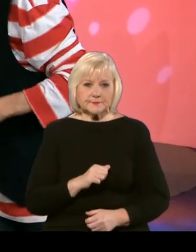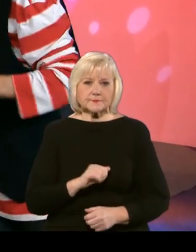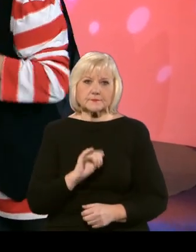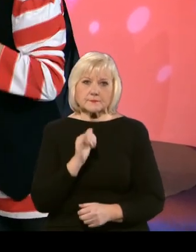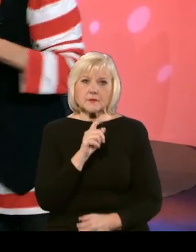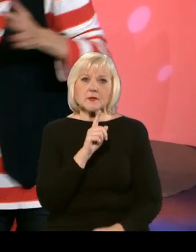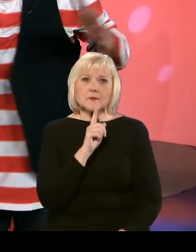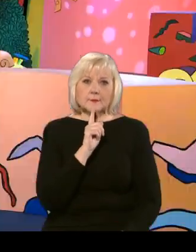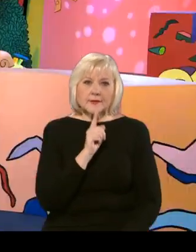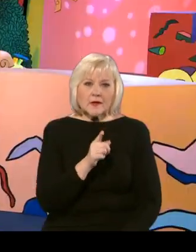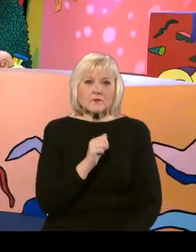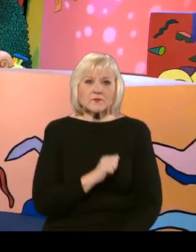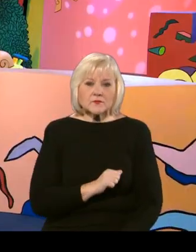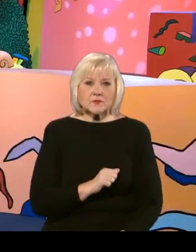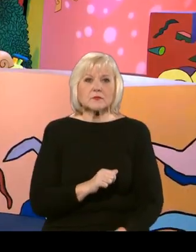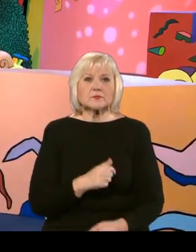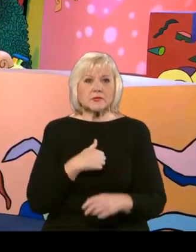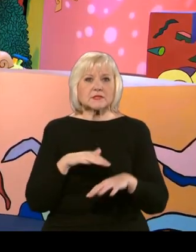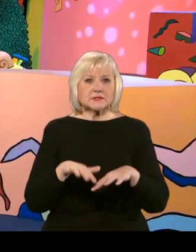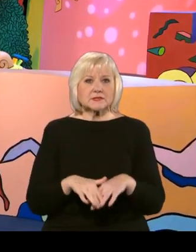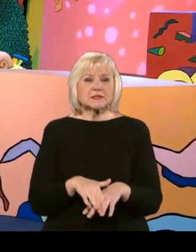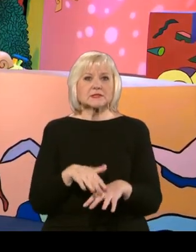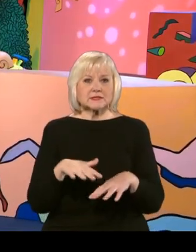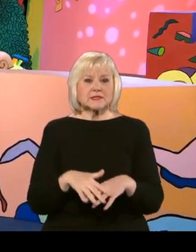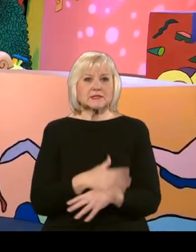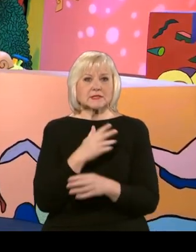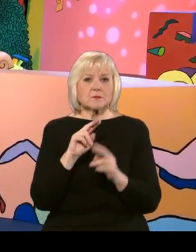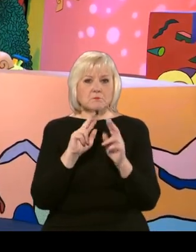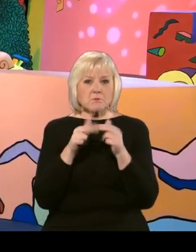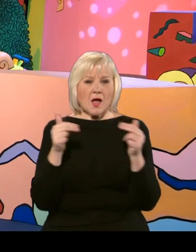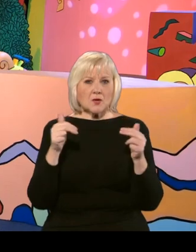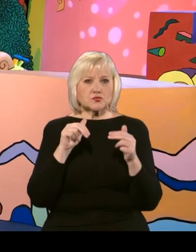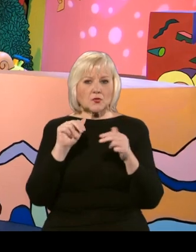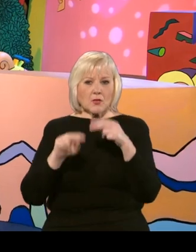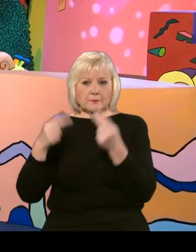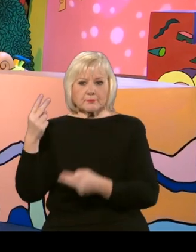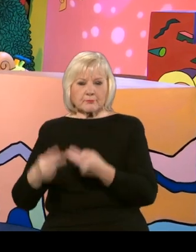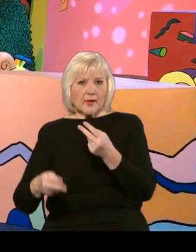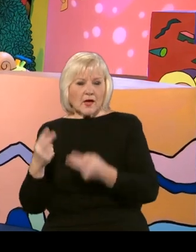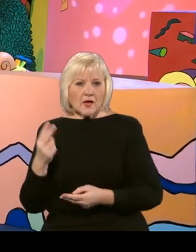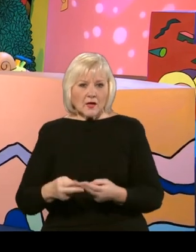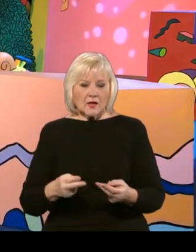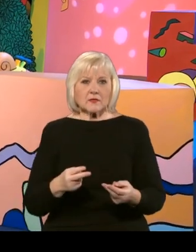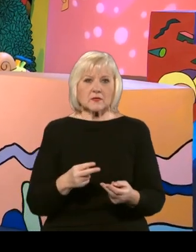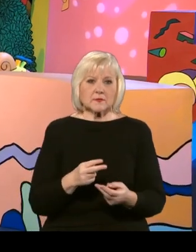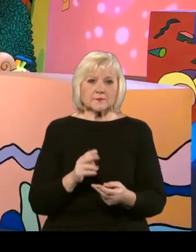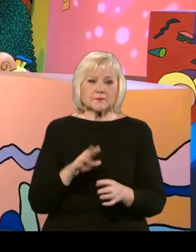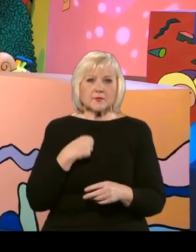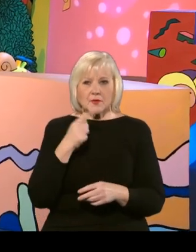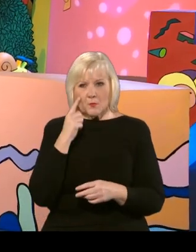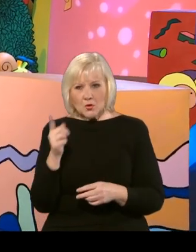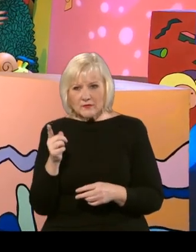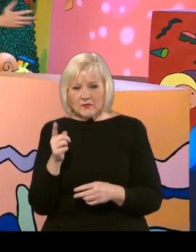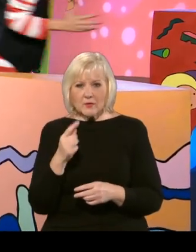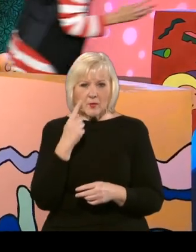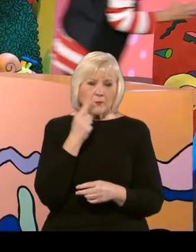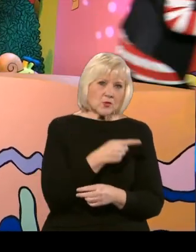máš pravdu, on ho možná ztratil venku, jak tam poletoval. Víš co, já se jdu podívat, tam se jdu